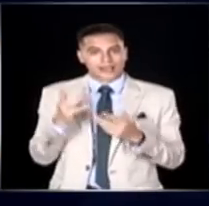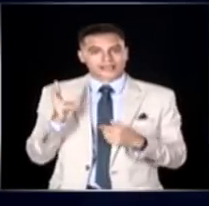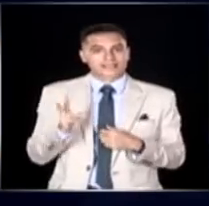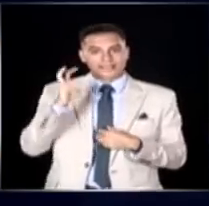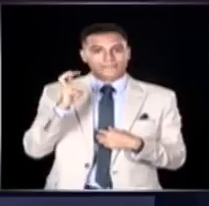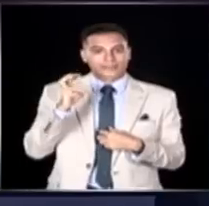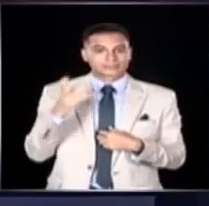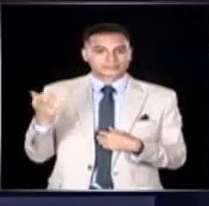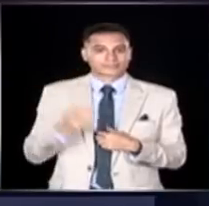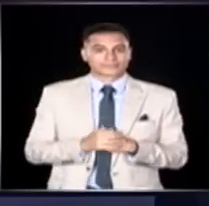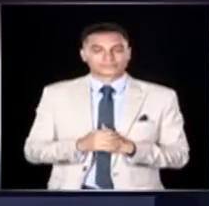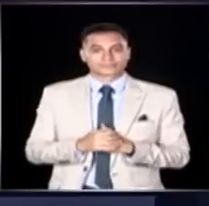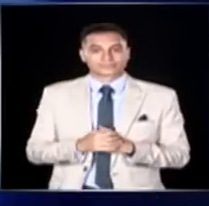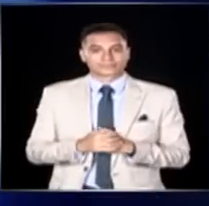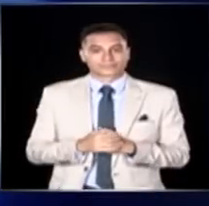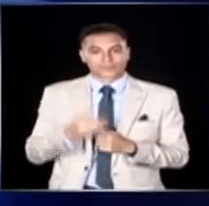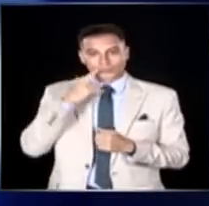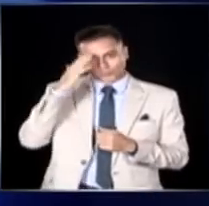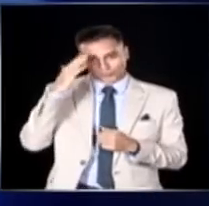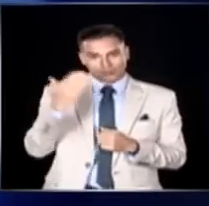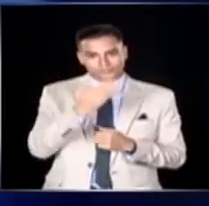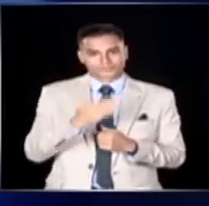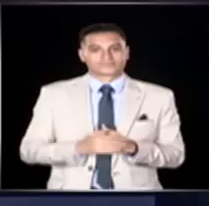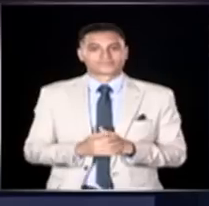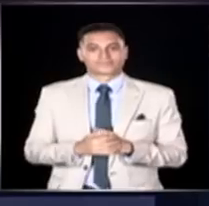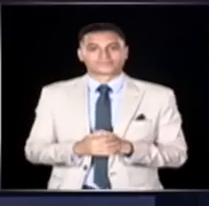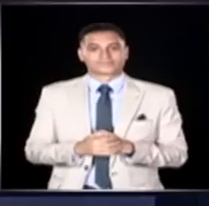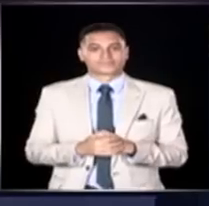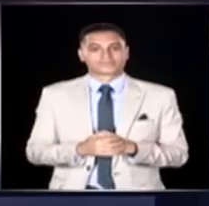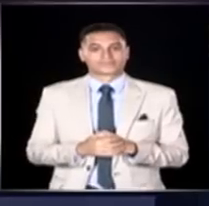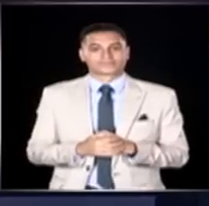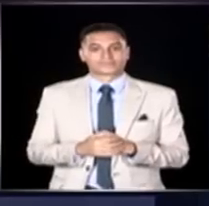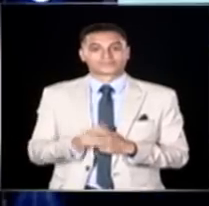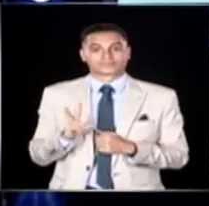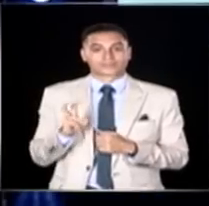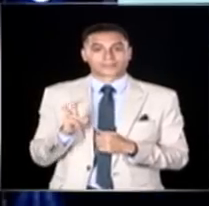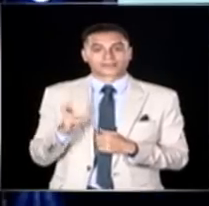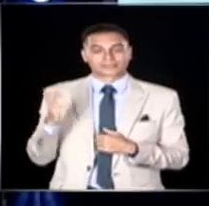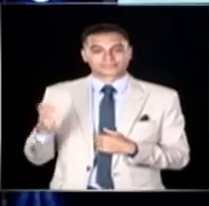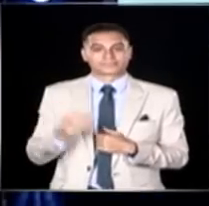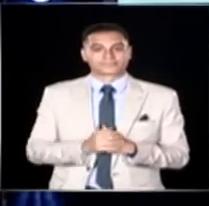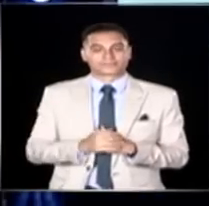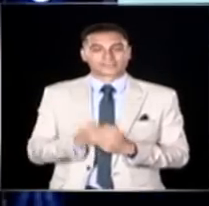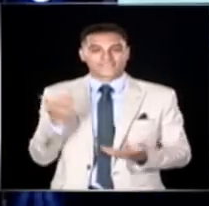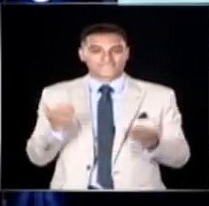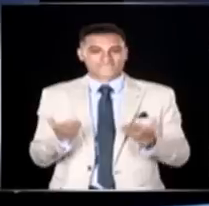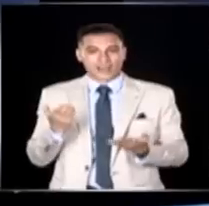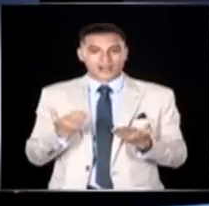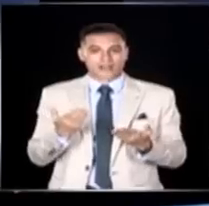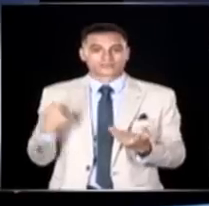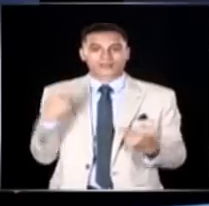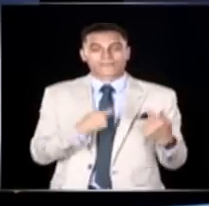هديه. قلتي لمحمد امجد شكرا؟ شكرا. بقيتوا 70. الفرق ضربات